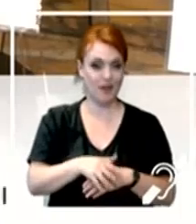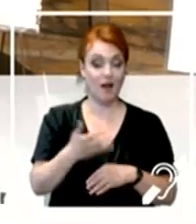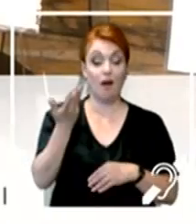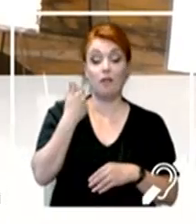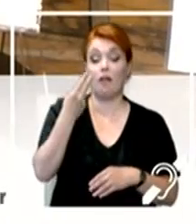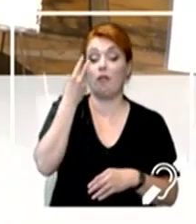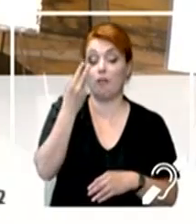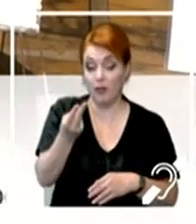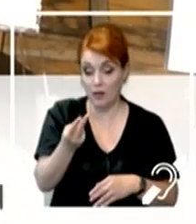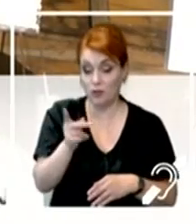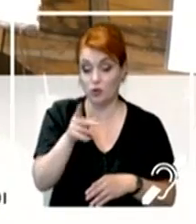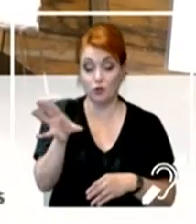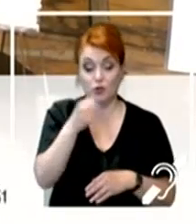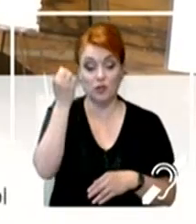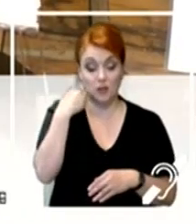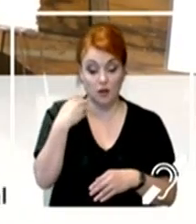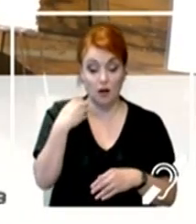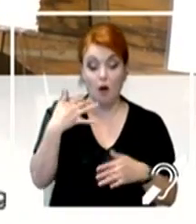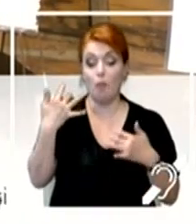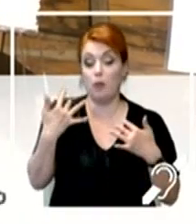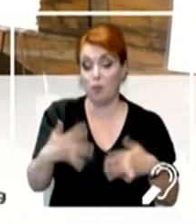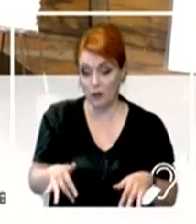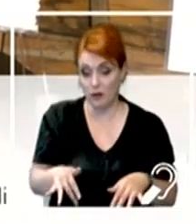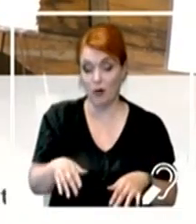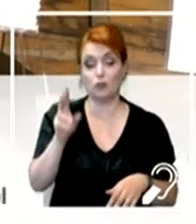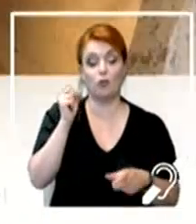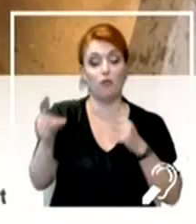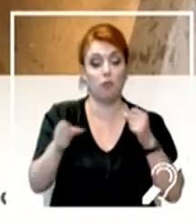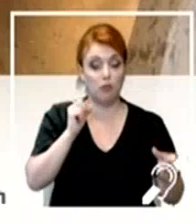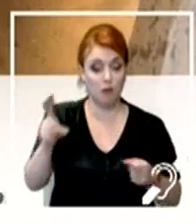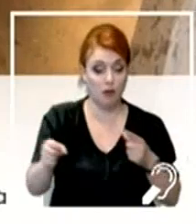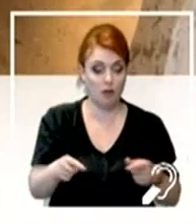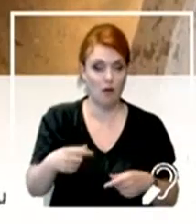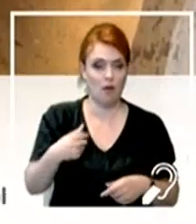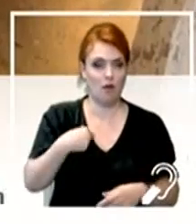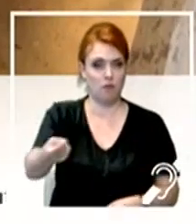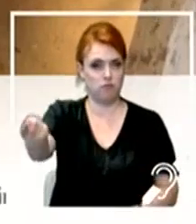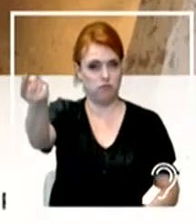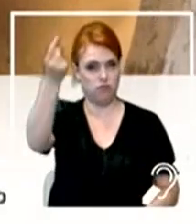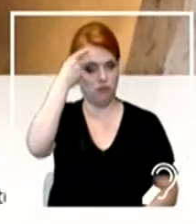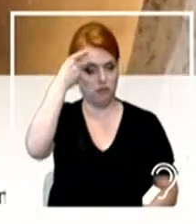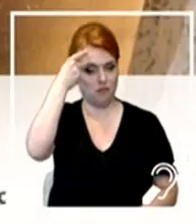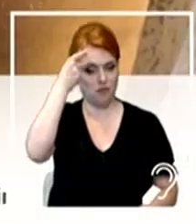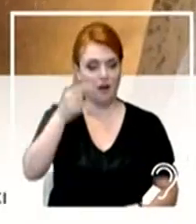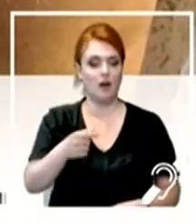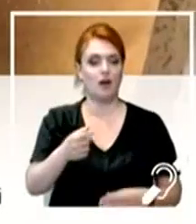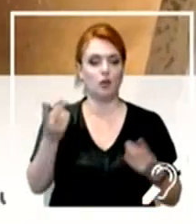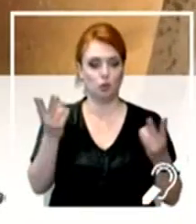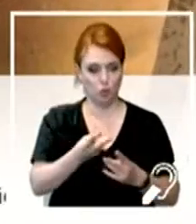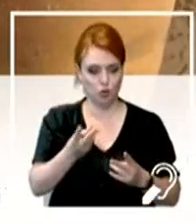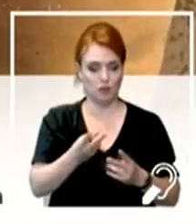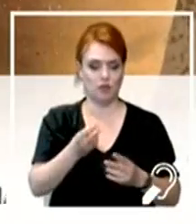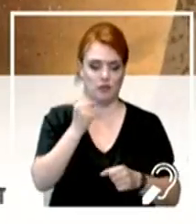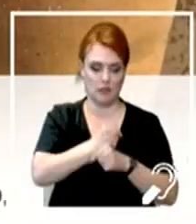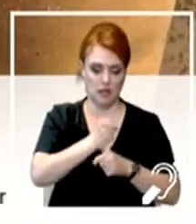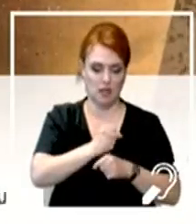vechi încep să dispară, m-am gândit să fac un micro muzeu. În timp de 20 de ani am adunat aceste obiecte care